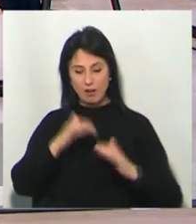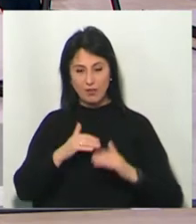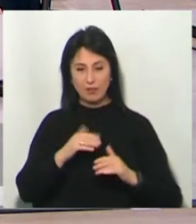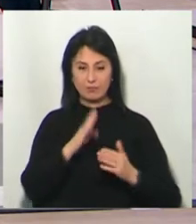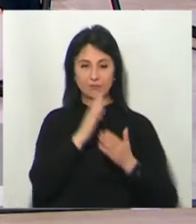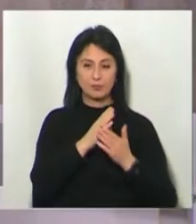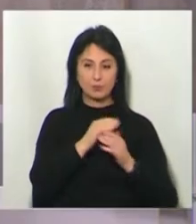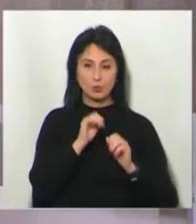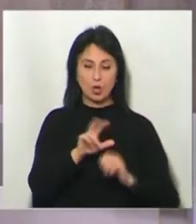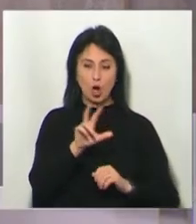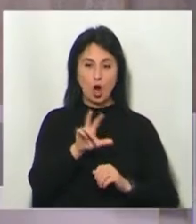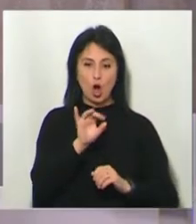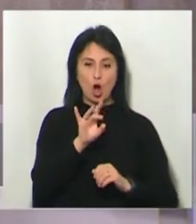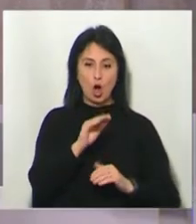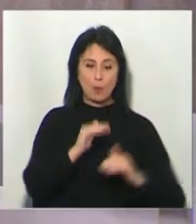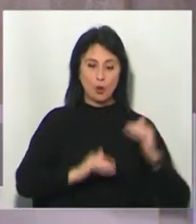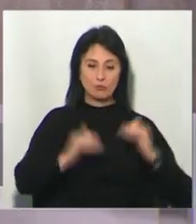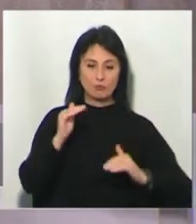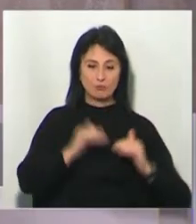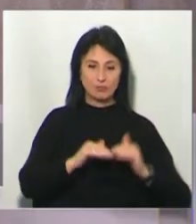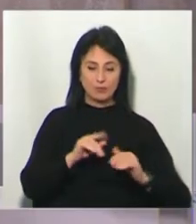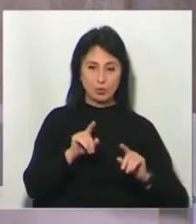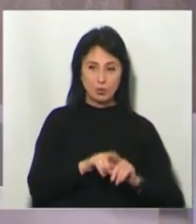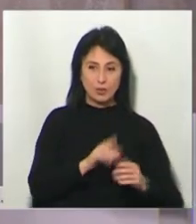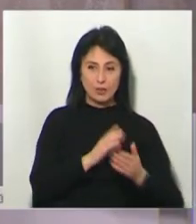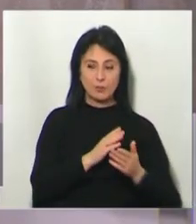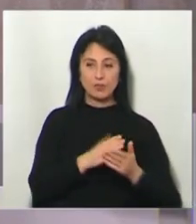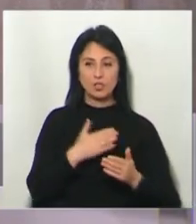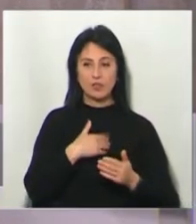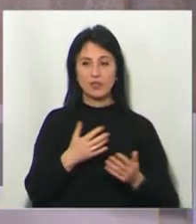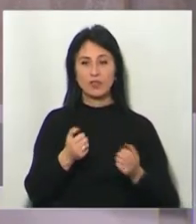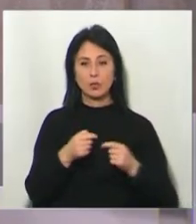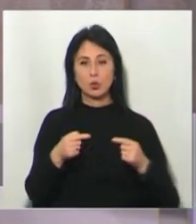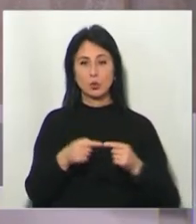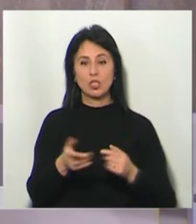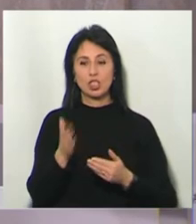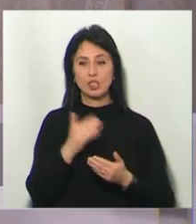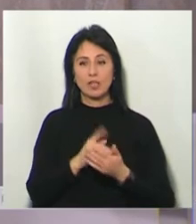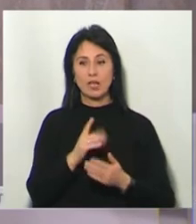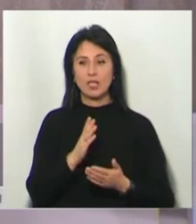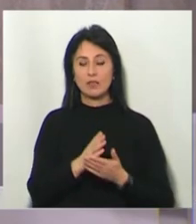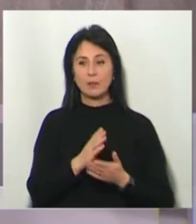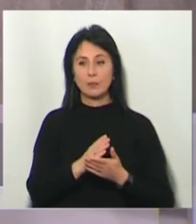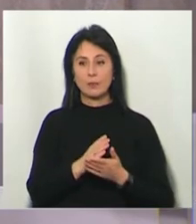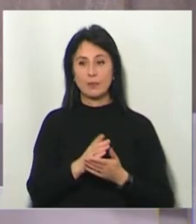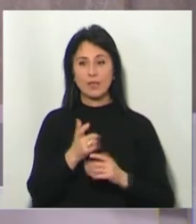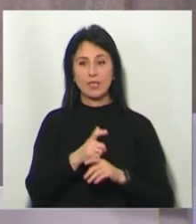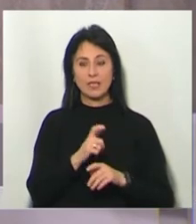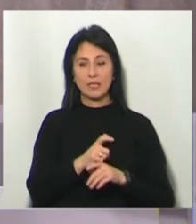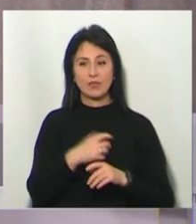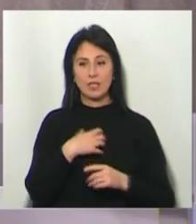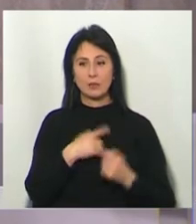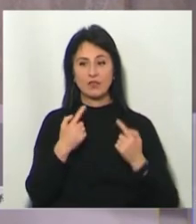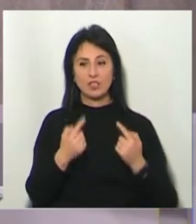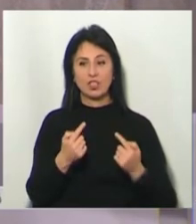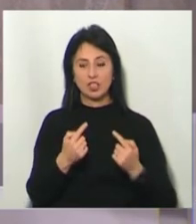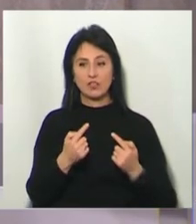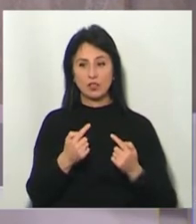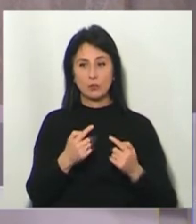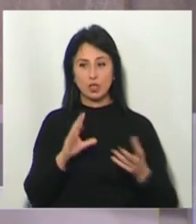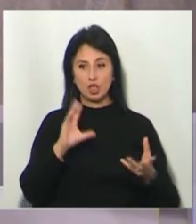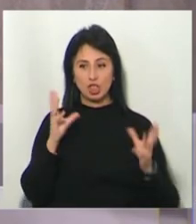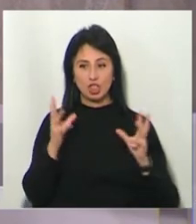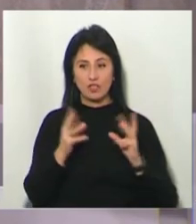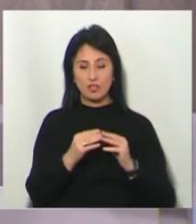samiznia, hormonul disbalans, stuisace samiznia, deci un virat, sustatim și text, rad cu act. Zalie, nișno lovania,